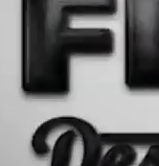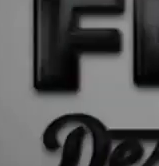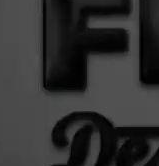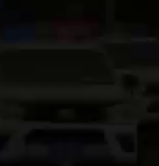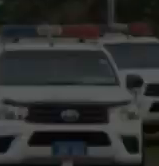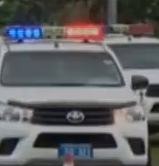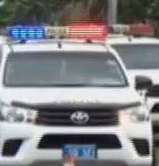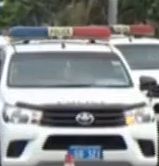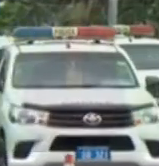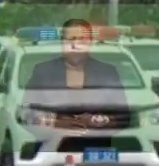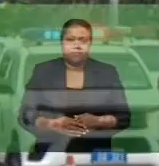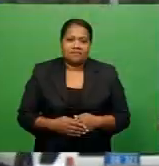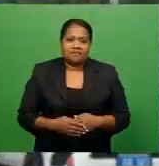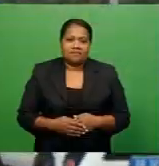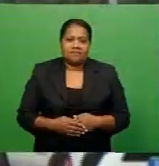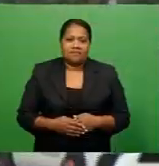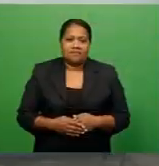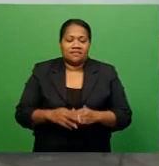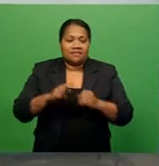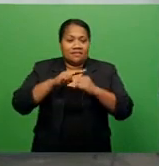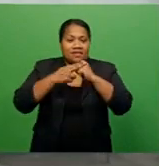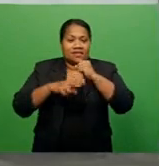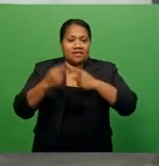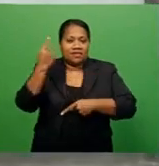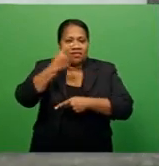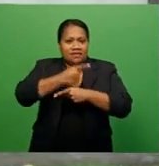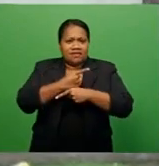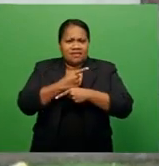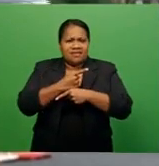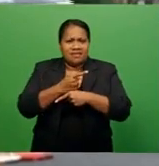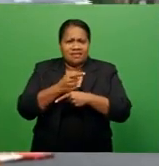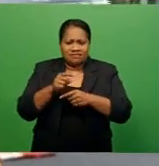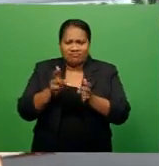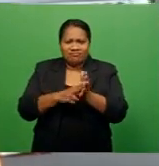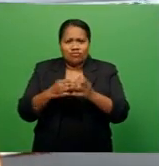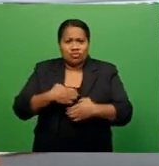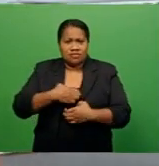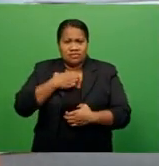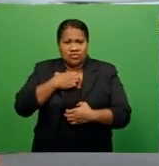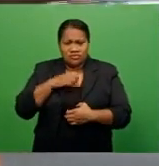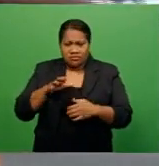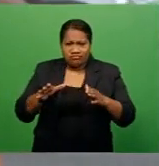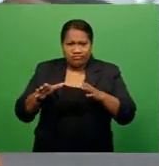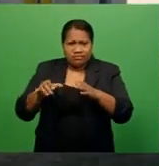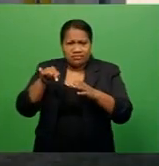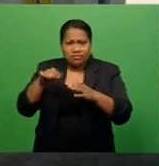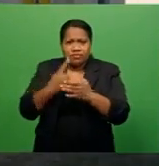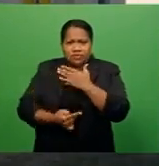2 देश की In the news tonight, tension high in Nabua following brawl.